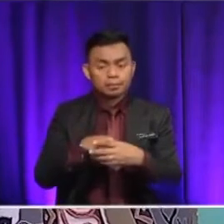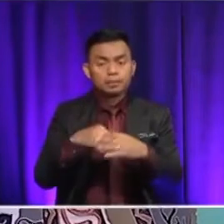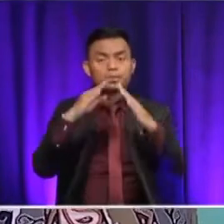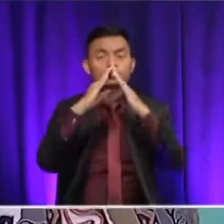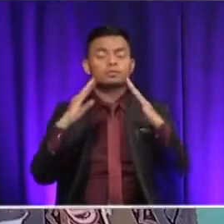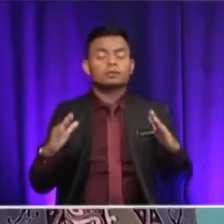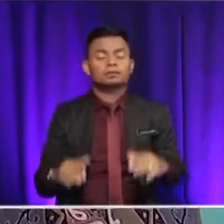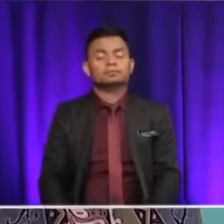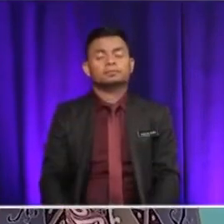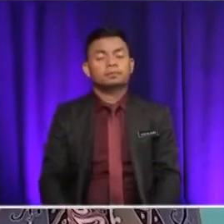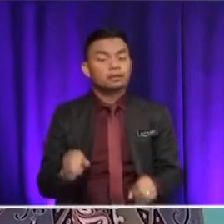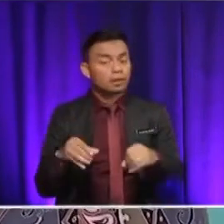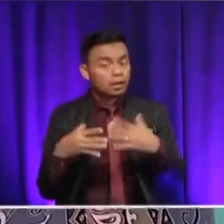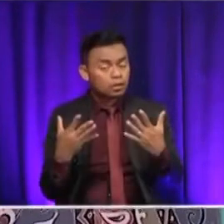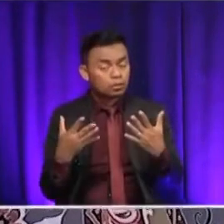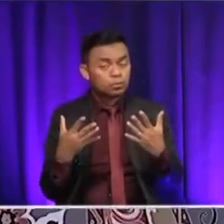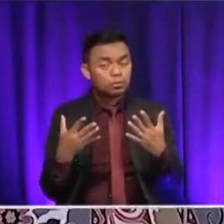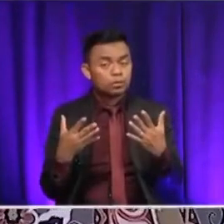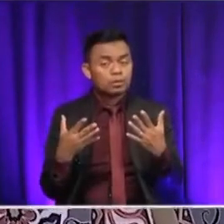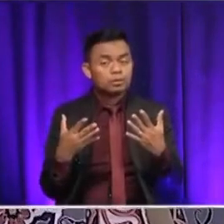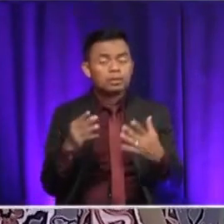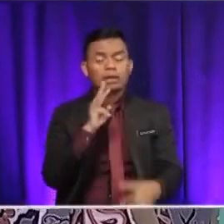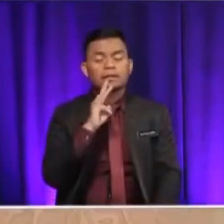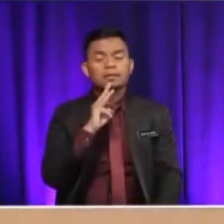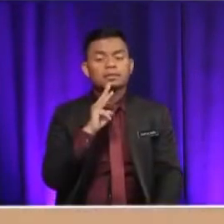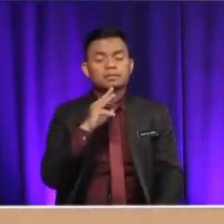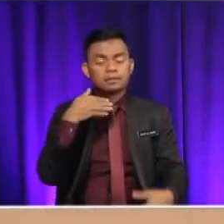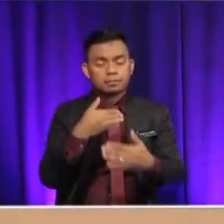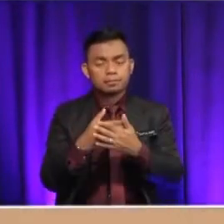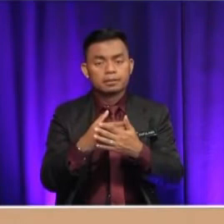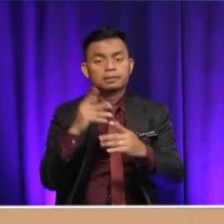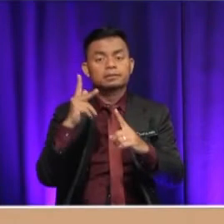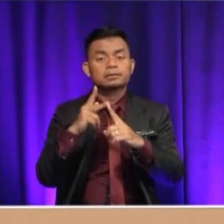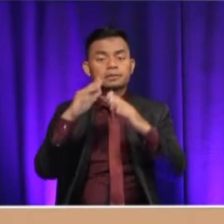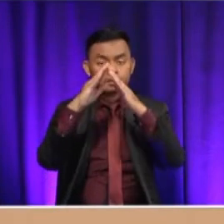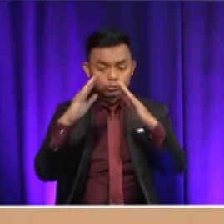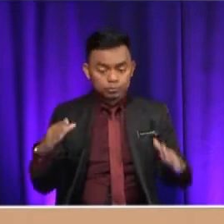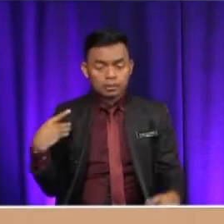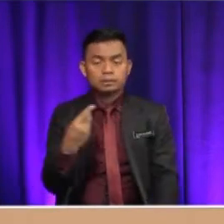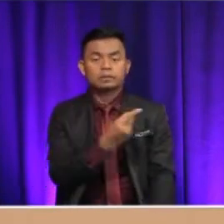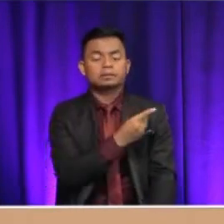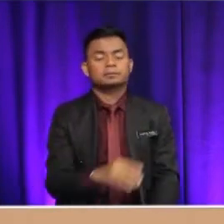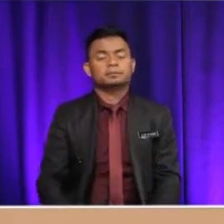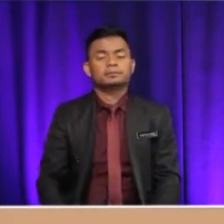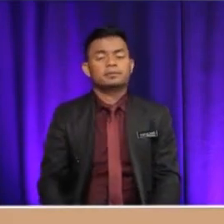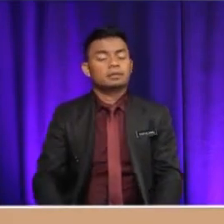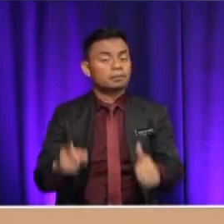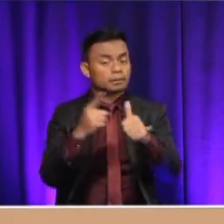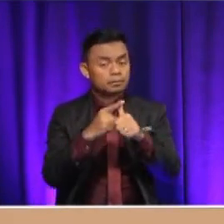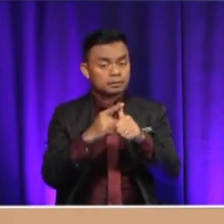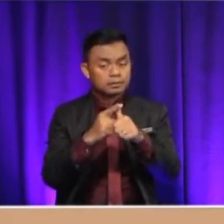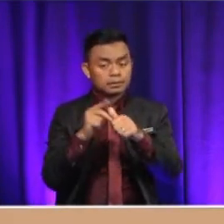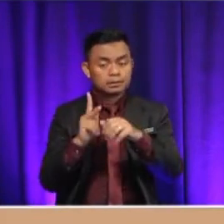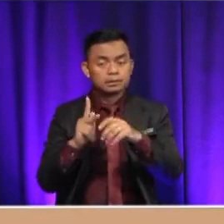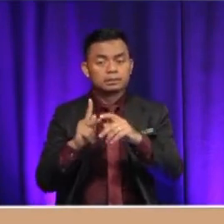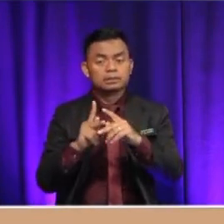air sampai ke rumah kediaman kita. Okey, yang pertama tadi ialah bekalan air sampai ke kawasan